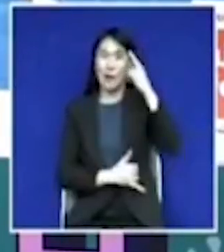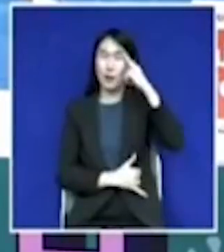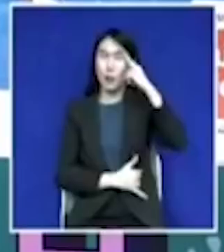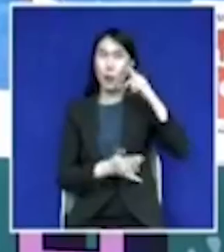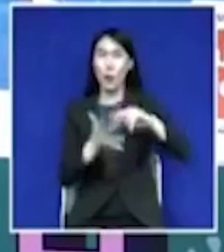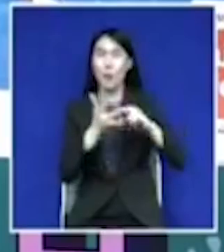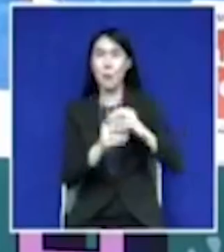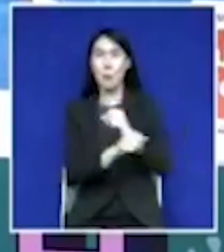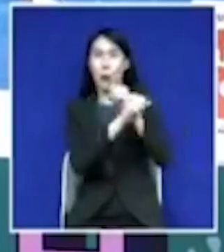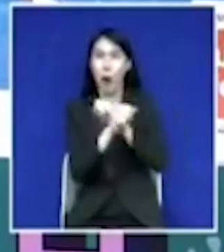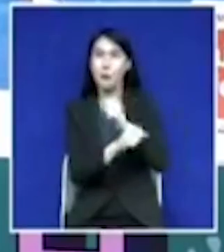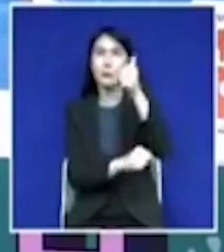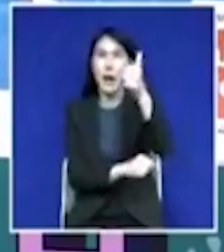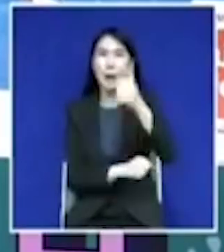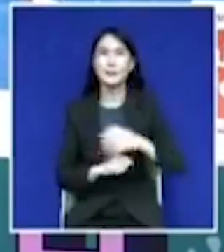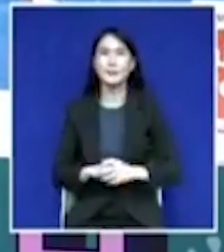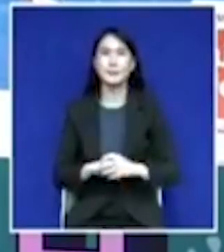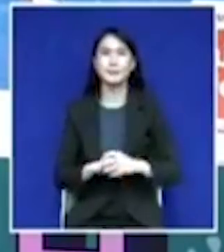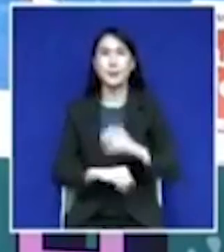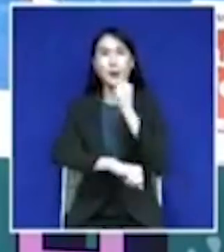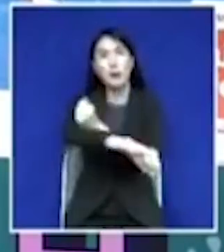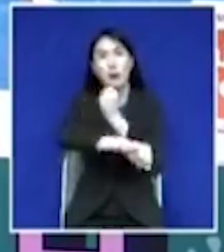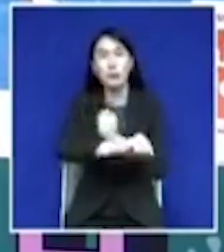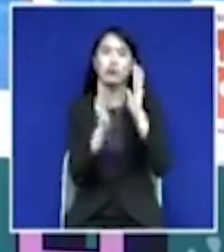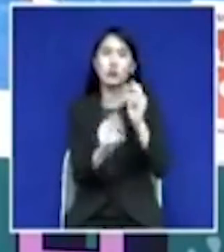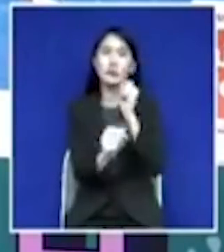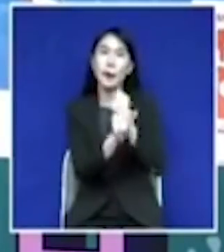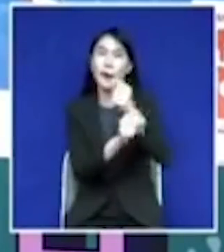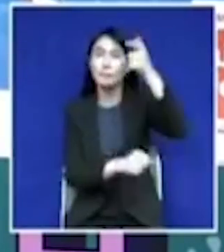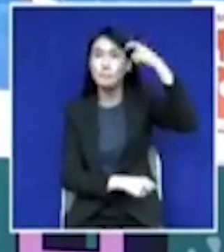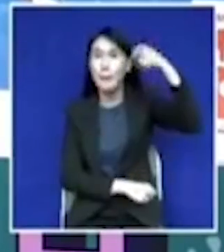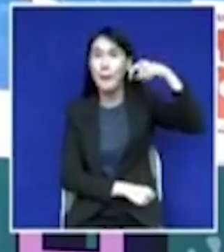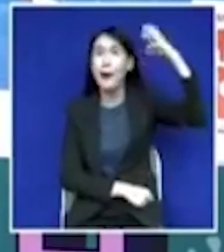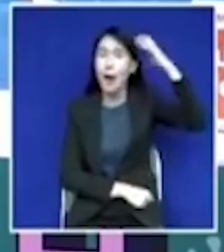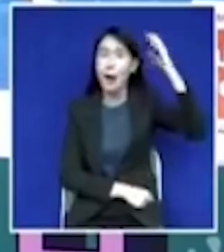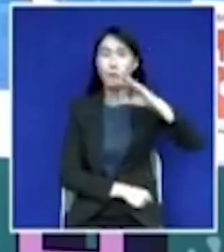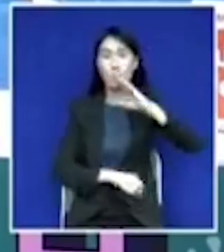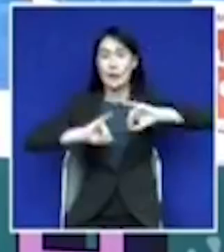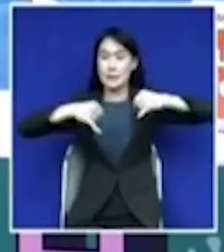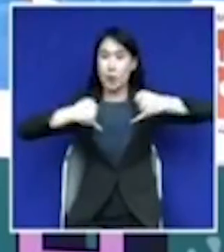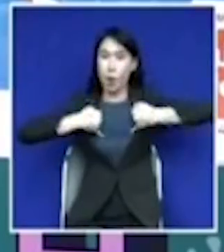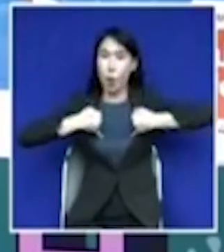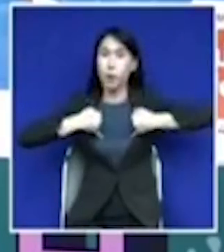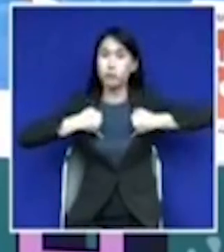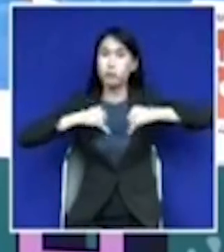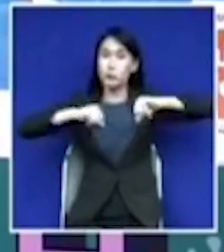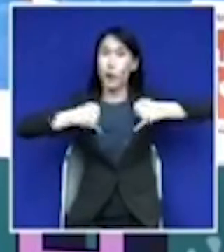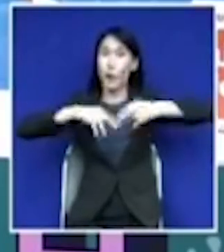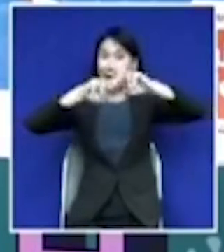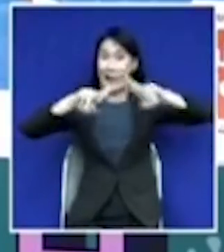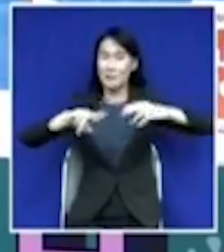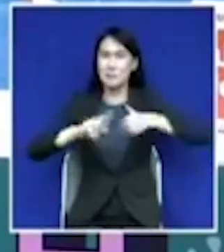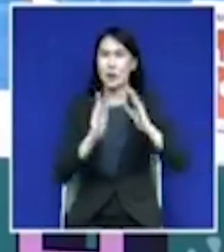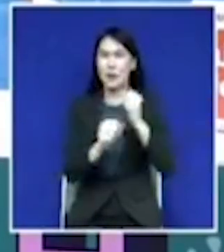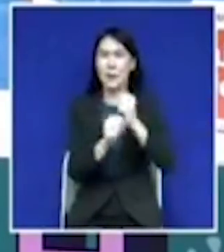มโรคได้เร็วส่วนเรื่องของแรงงานอะไรทั้งหลายนะครับก็ถ้านายจ้างท่านเองสงสัยนะครับกระบวนการ